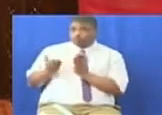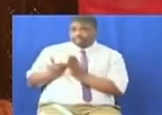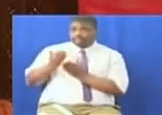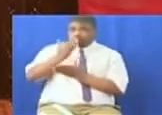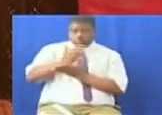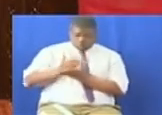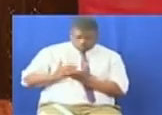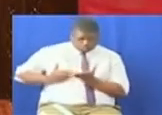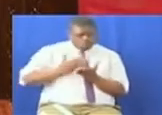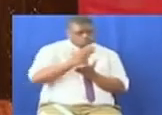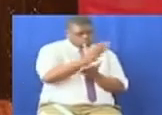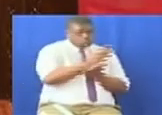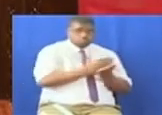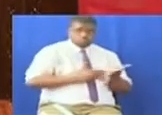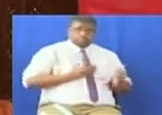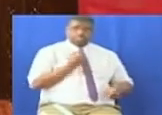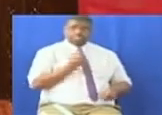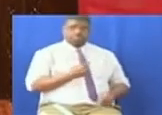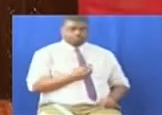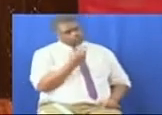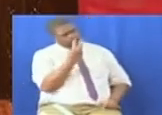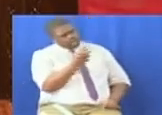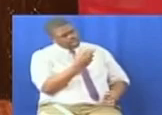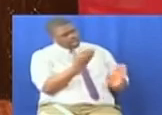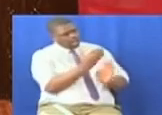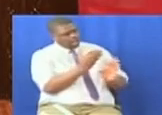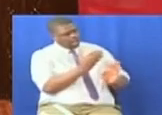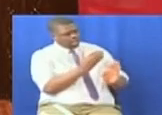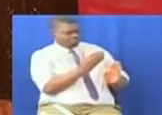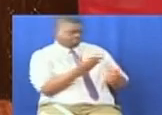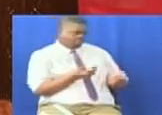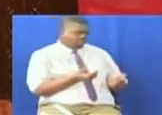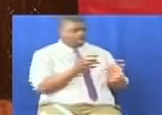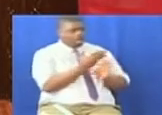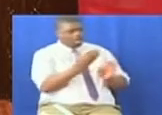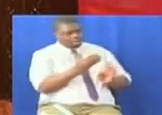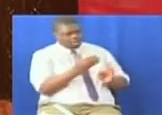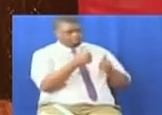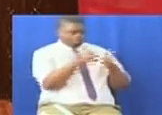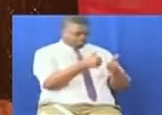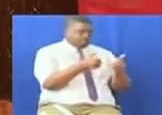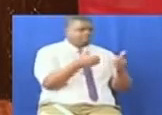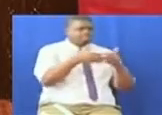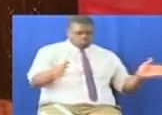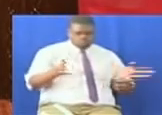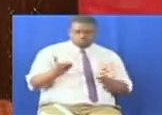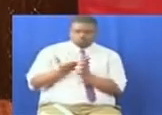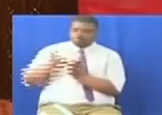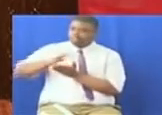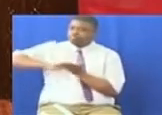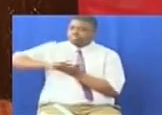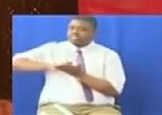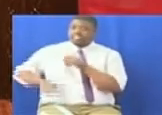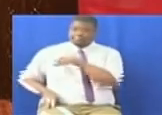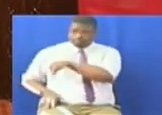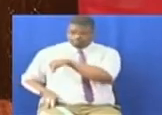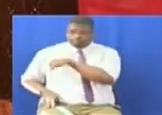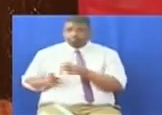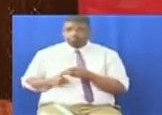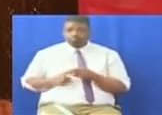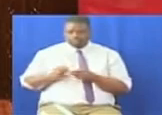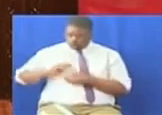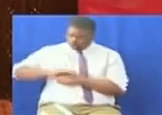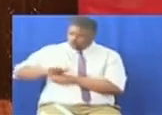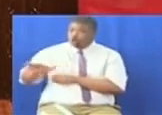tunacheki hali inavyoendelea. Hali ikiendelea kuwa vizuri, tunaendelea kufungua shule za msingi. Tunajua corona ipo,